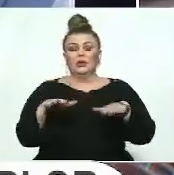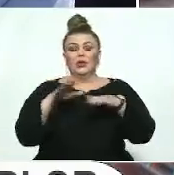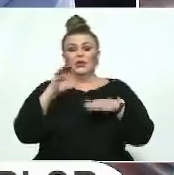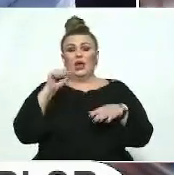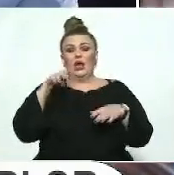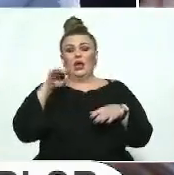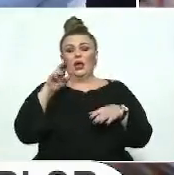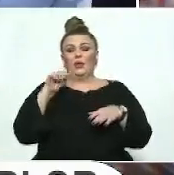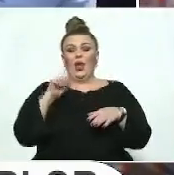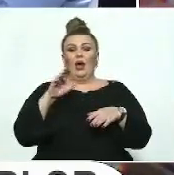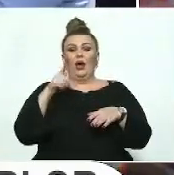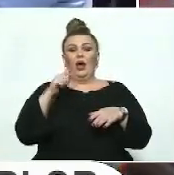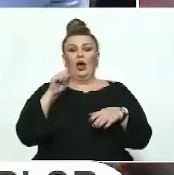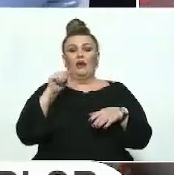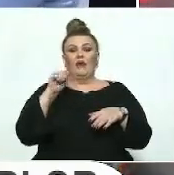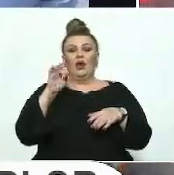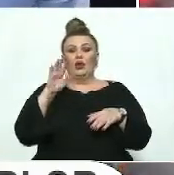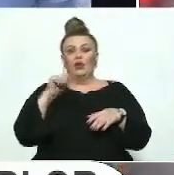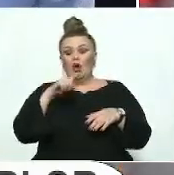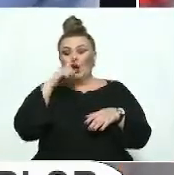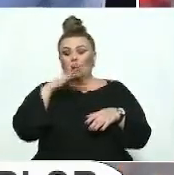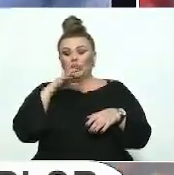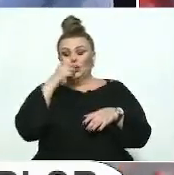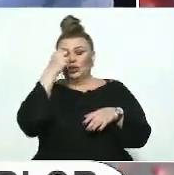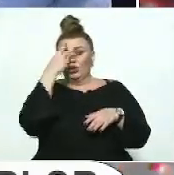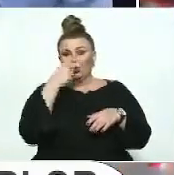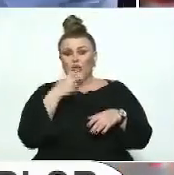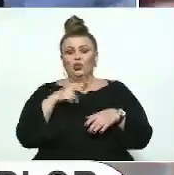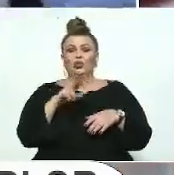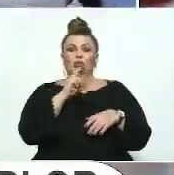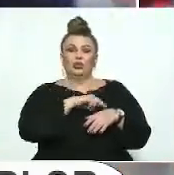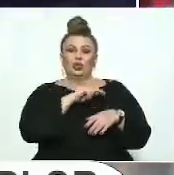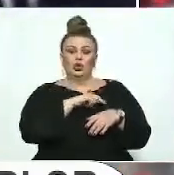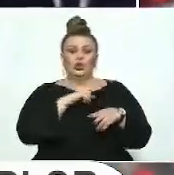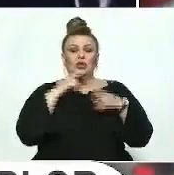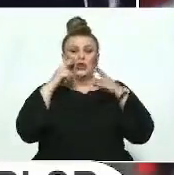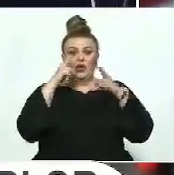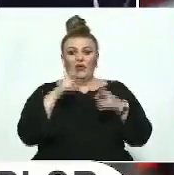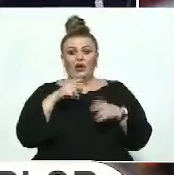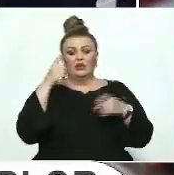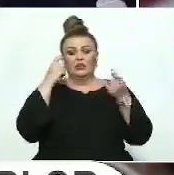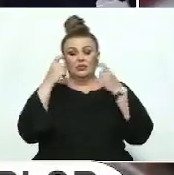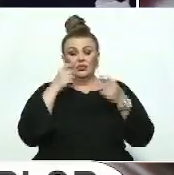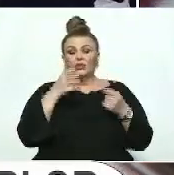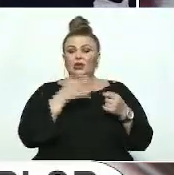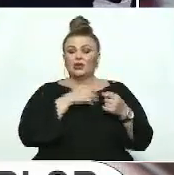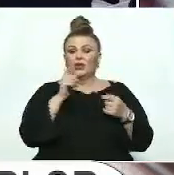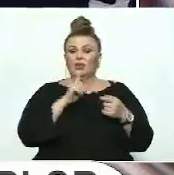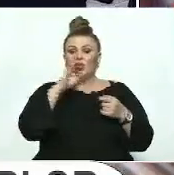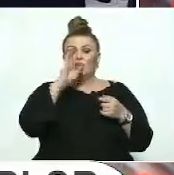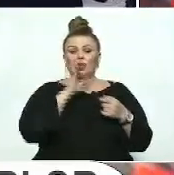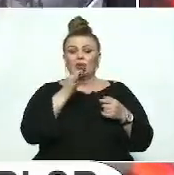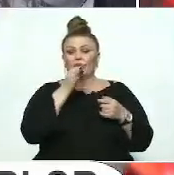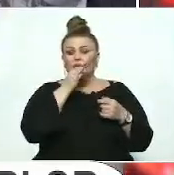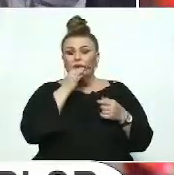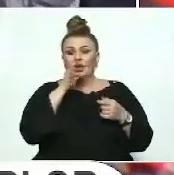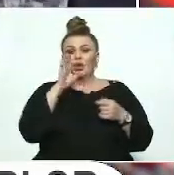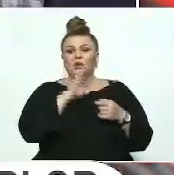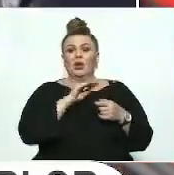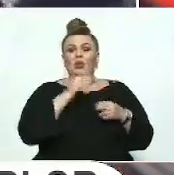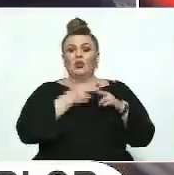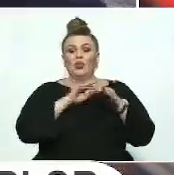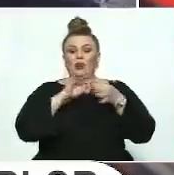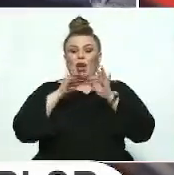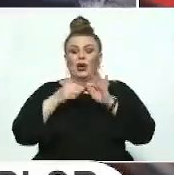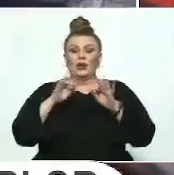sahibə Qafarova da Rusiyada 2 günlük işgüzar səfərdədir. Və nəzərinə çatdırmaq istərdim ki, səhər saatlarında artıq bu